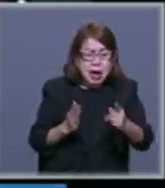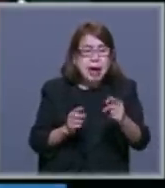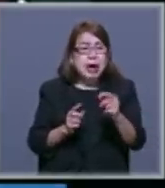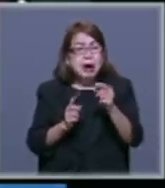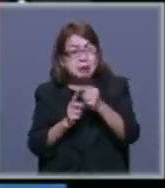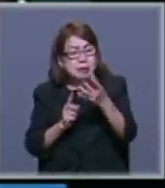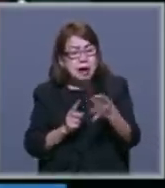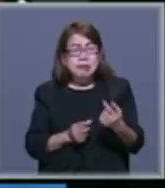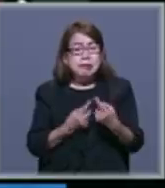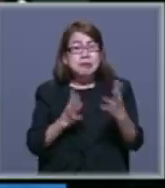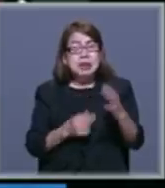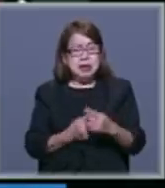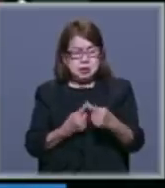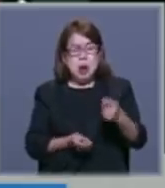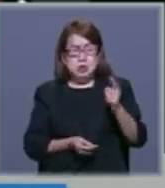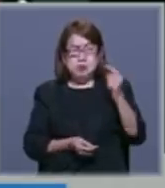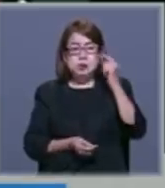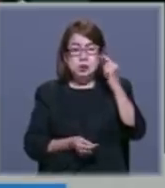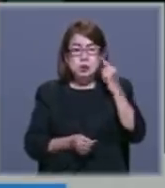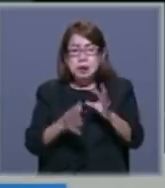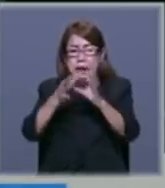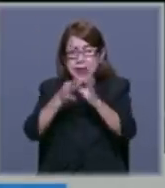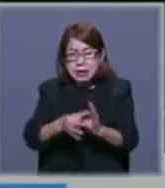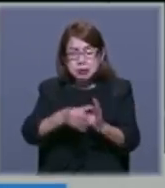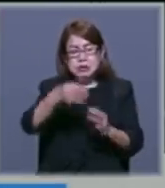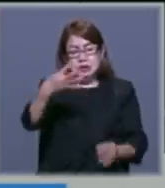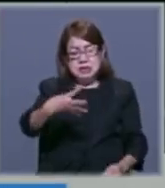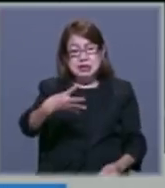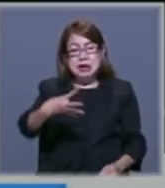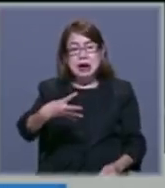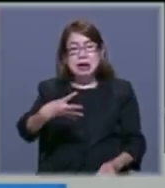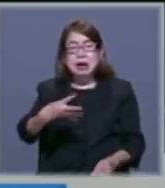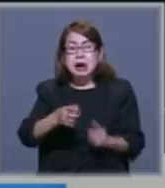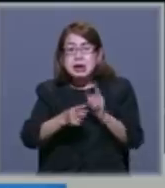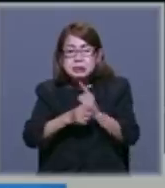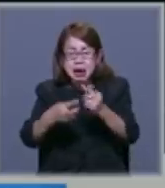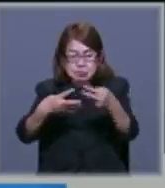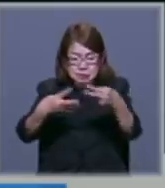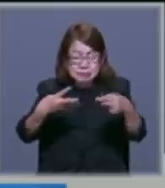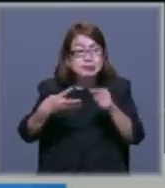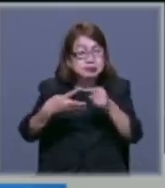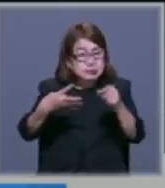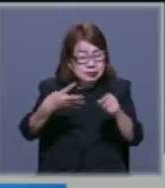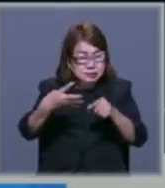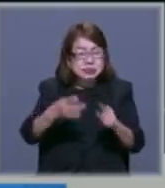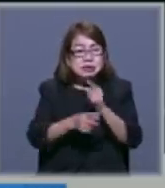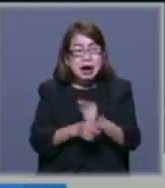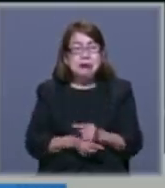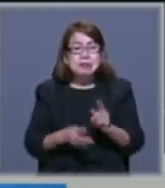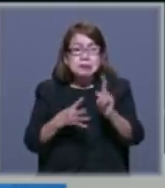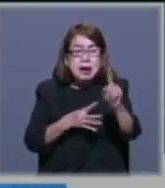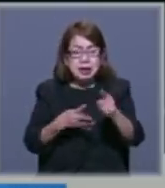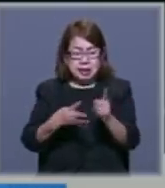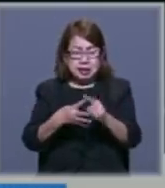านความหมายเบื้องต้นได้ว่ามีองค์ประกอบ4ประการตามเนื้อความที่ปรากฏในชื่อเรียกนั่นเองกล่าวคือ